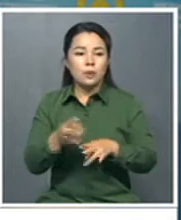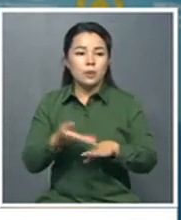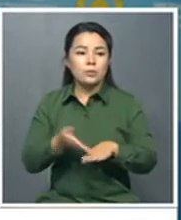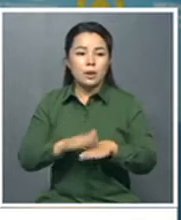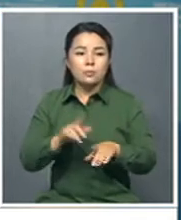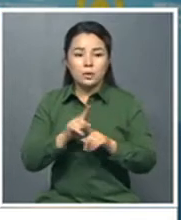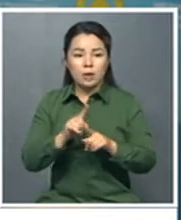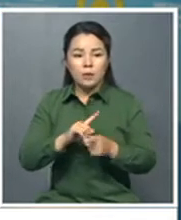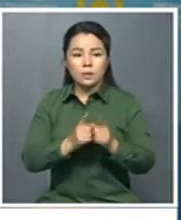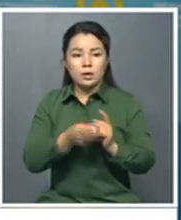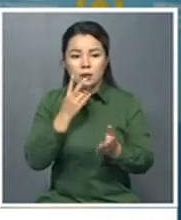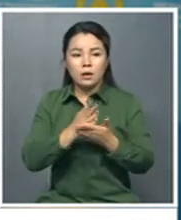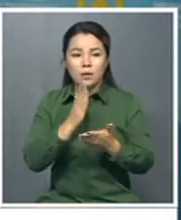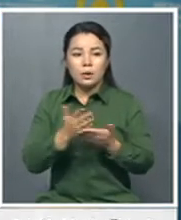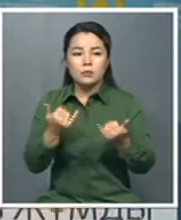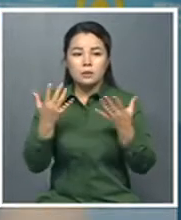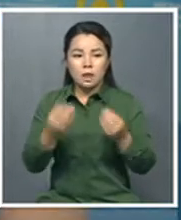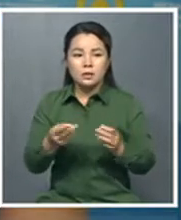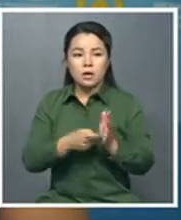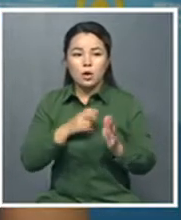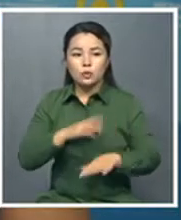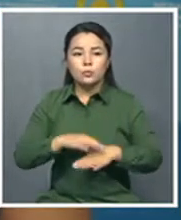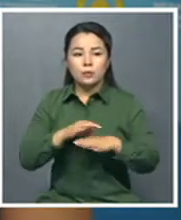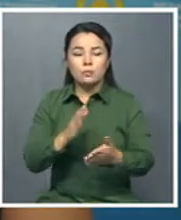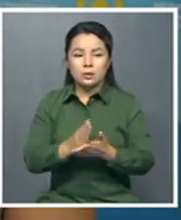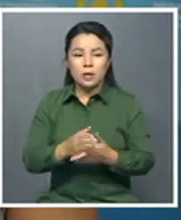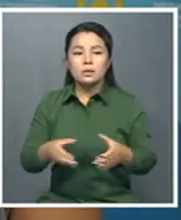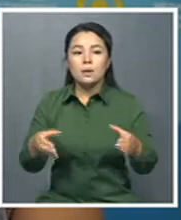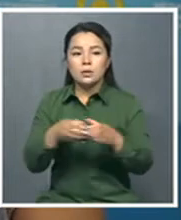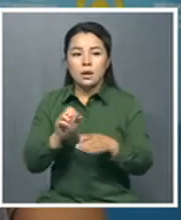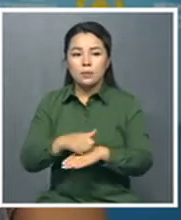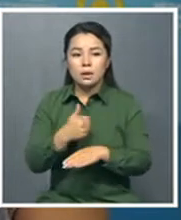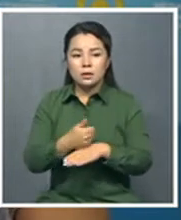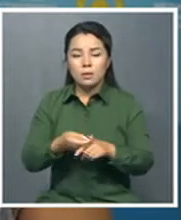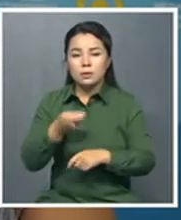келтіру дерегіне ауыстырылды. Қазіргі уақытта тергеу жүріп жатыр. Іс департамент басшысының бақылауында.